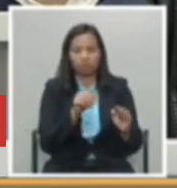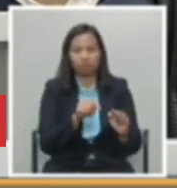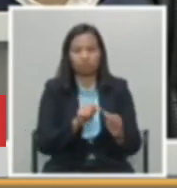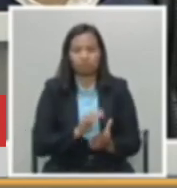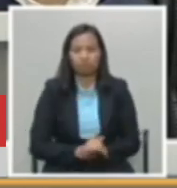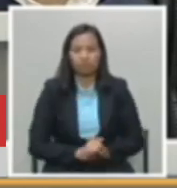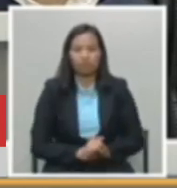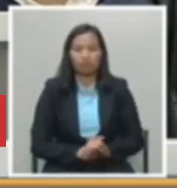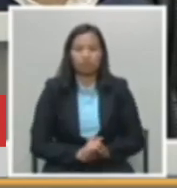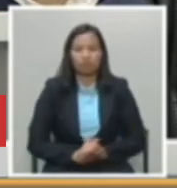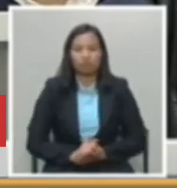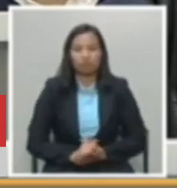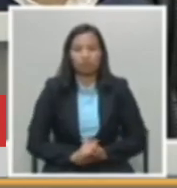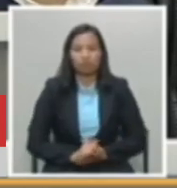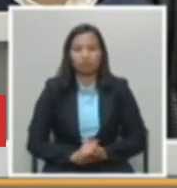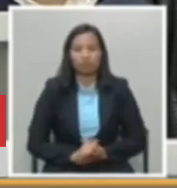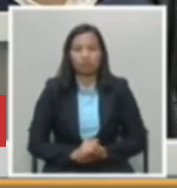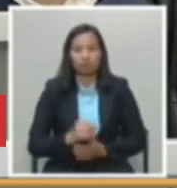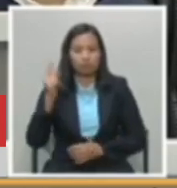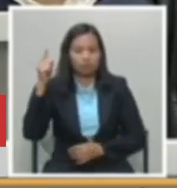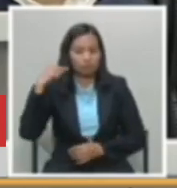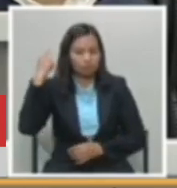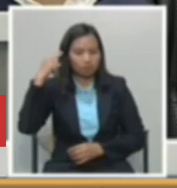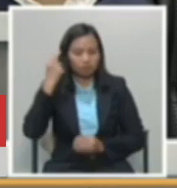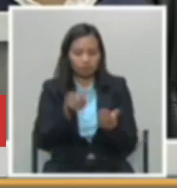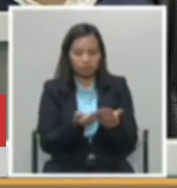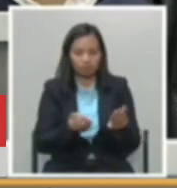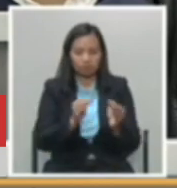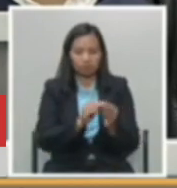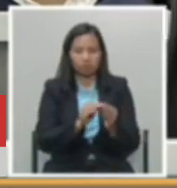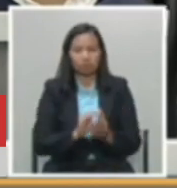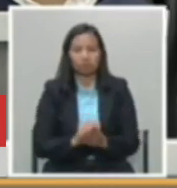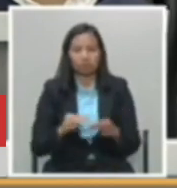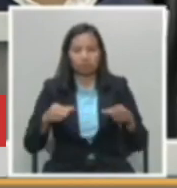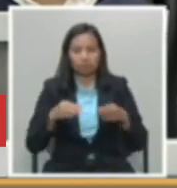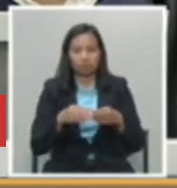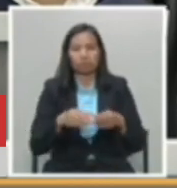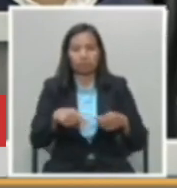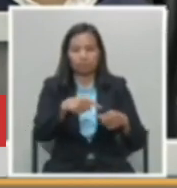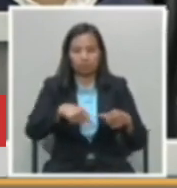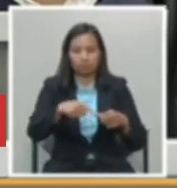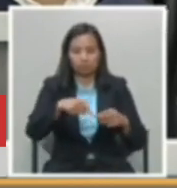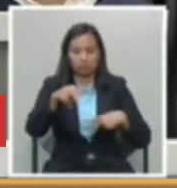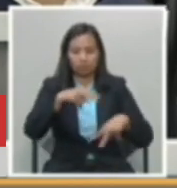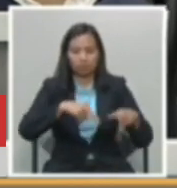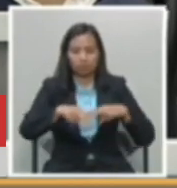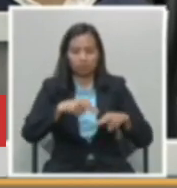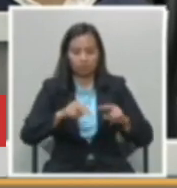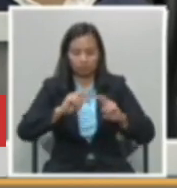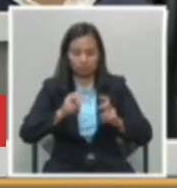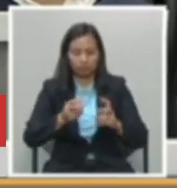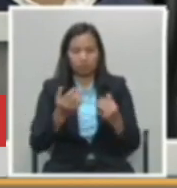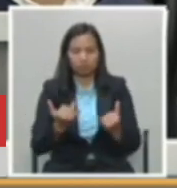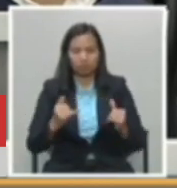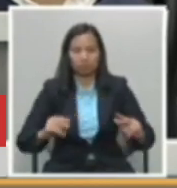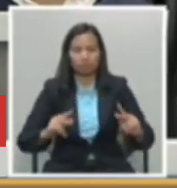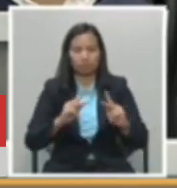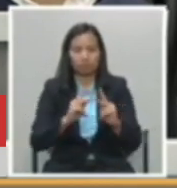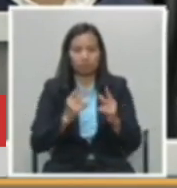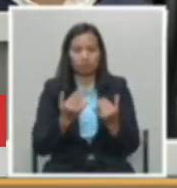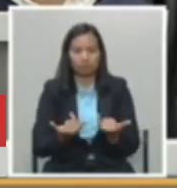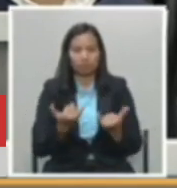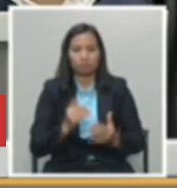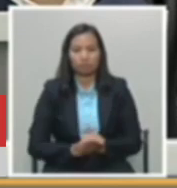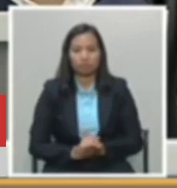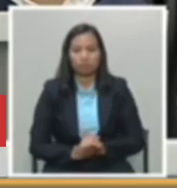มกิจการสตรีและครอบครัวเป็นกรมที่ดูแลเรื่องนี้ในกระทรวงนี้มี